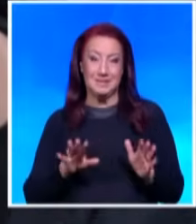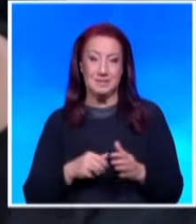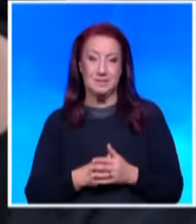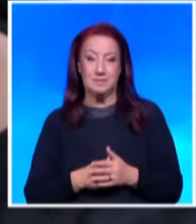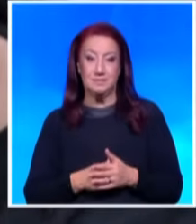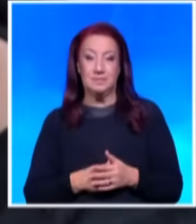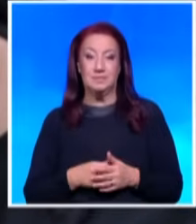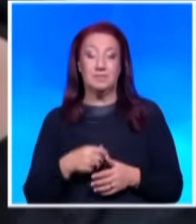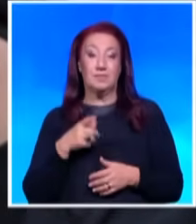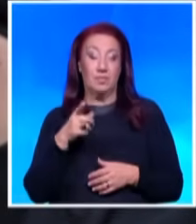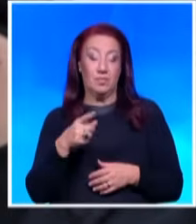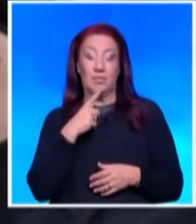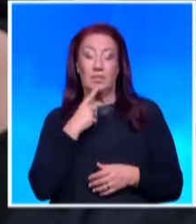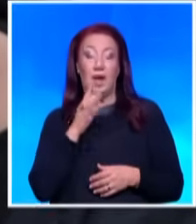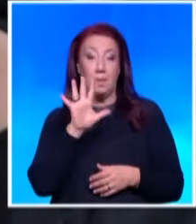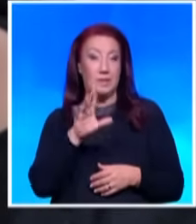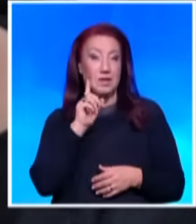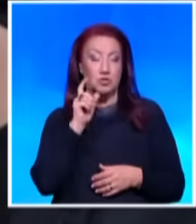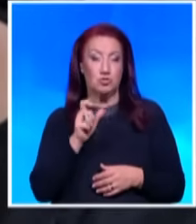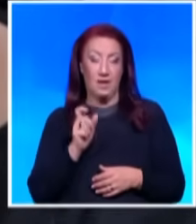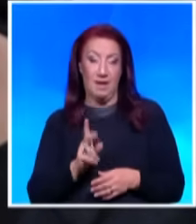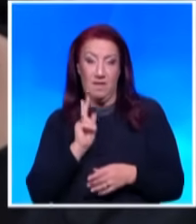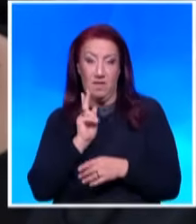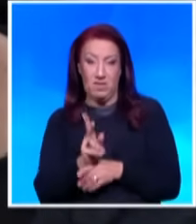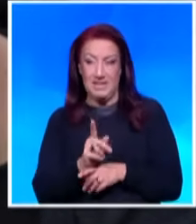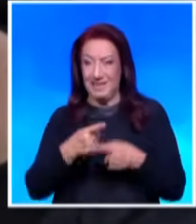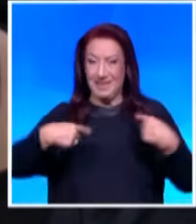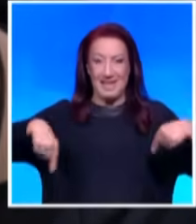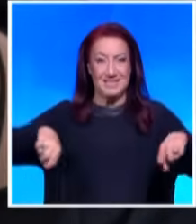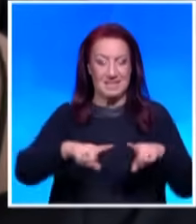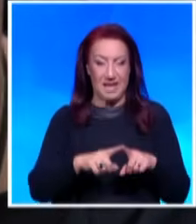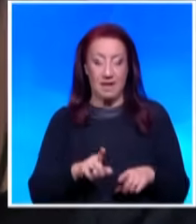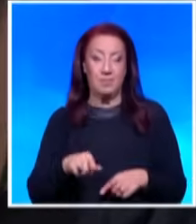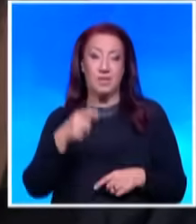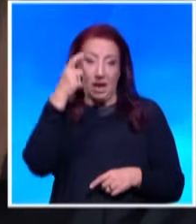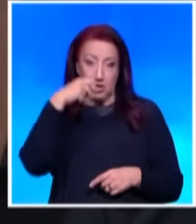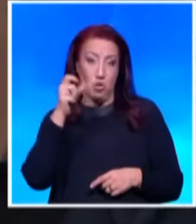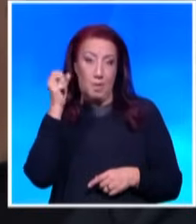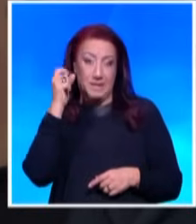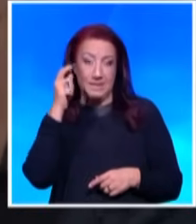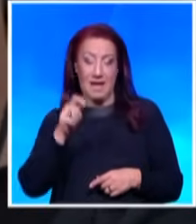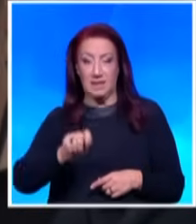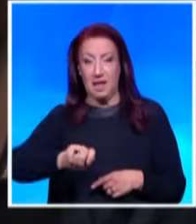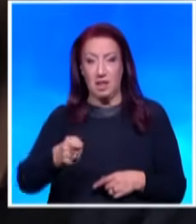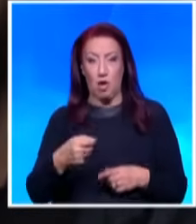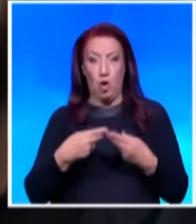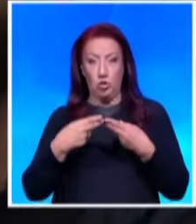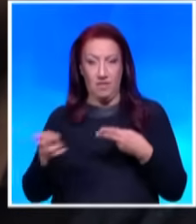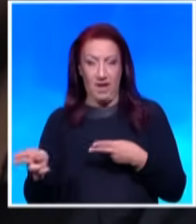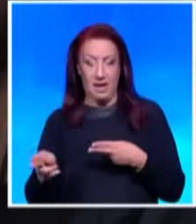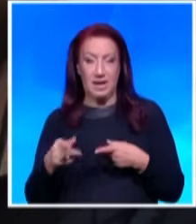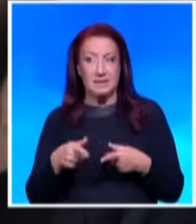потърпевшия, нападателите влизат в изборното помещение, след като лично председателят на СИК им отключва. Сега е много притеснен